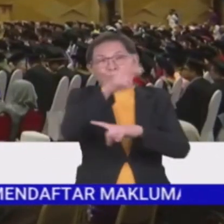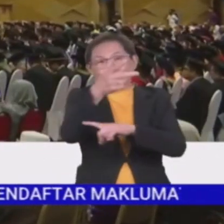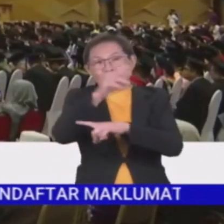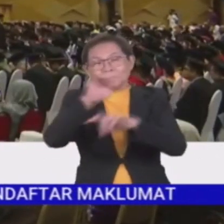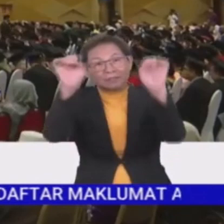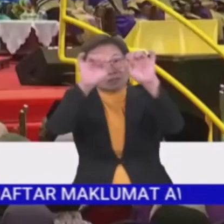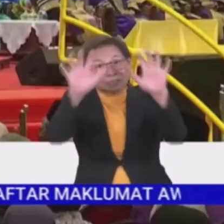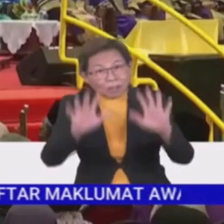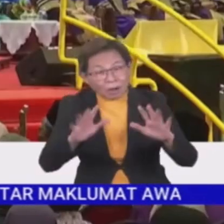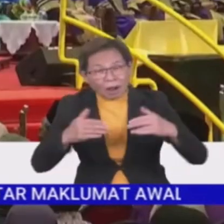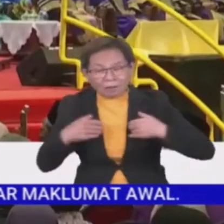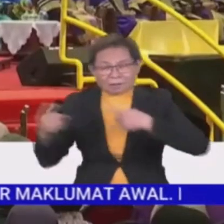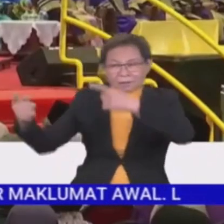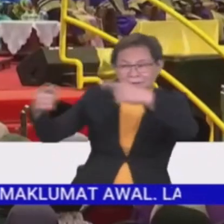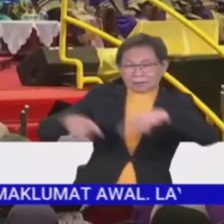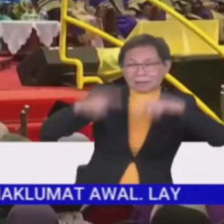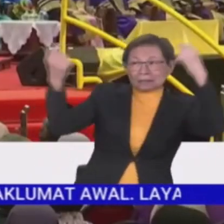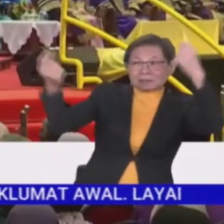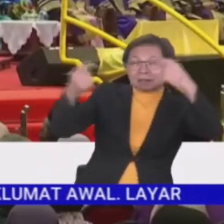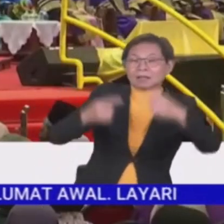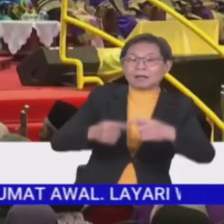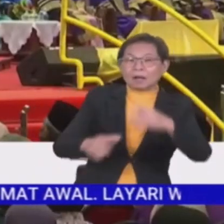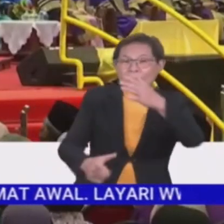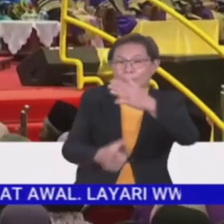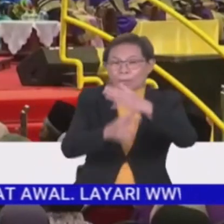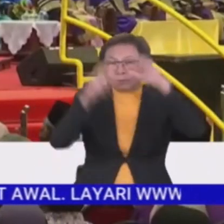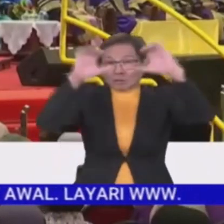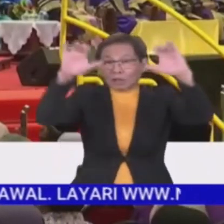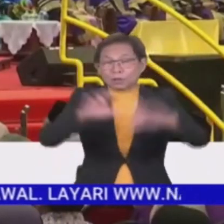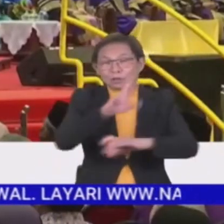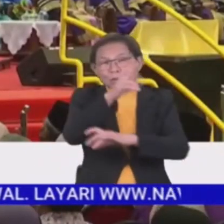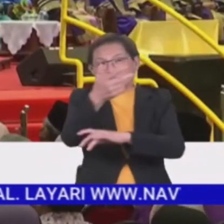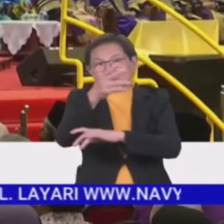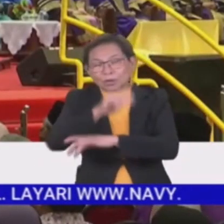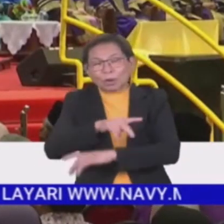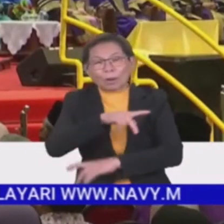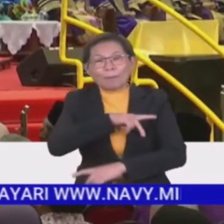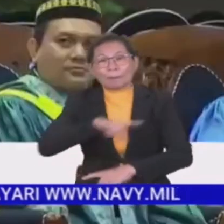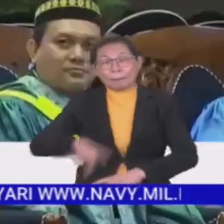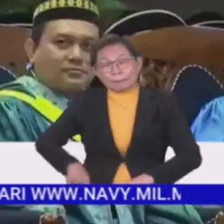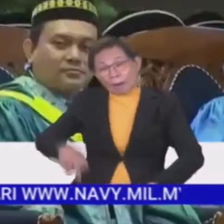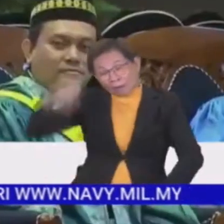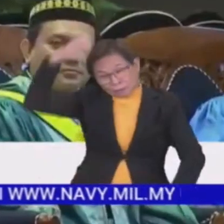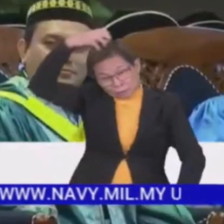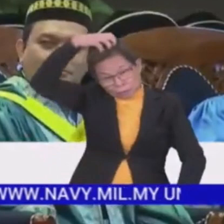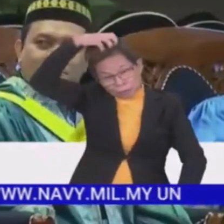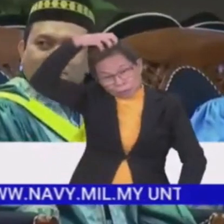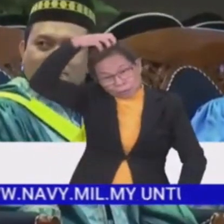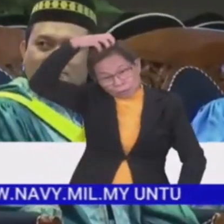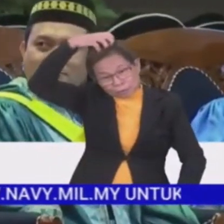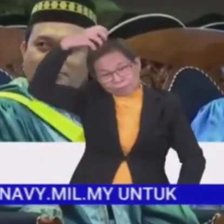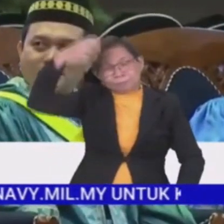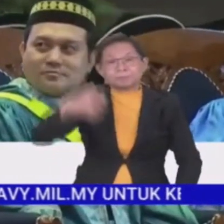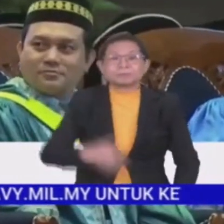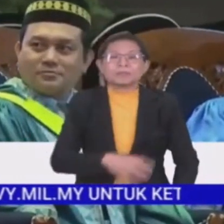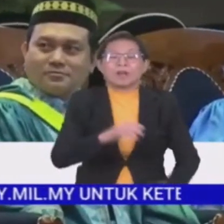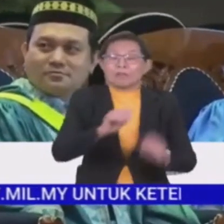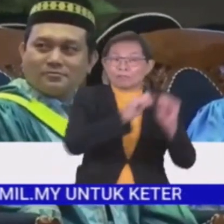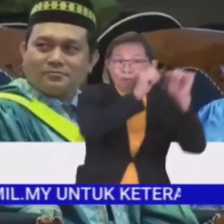uitm Shah Alam dulu berangkat Christian ini process leuit Tengku permaisuri Selangor Tengku permaisuri norashikin